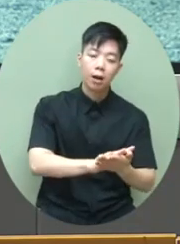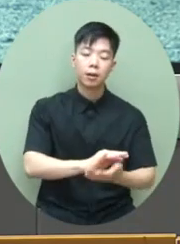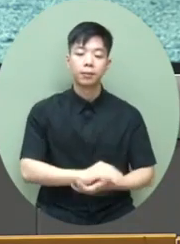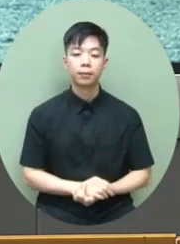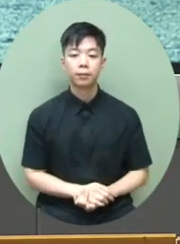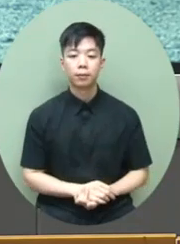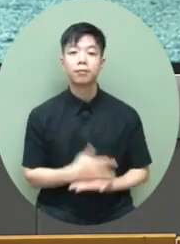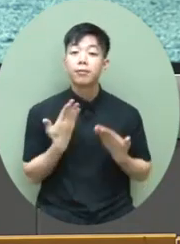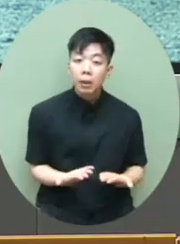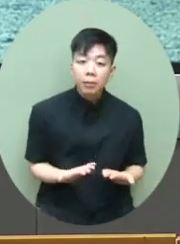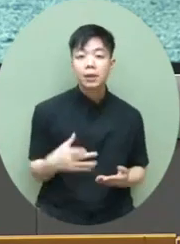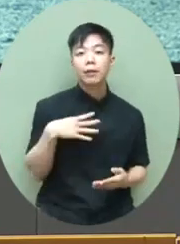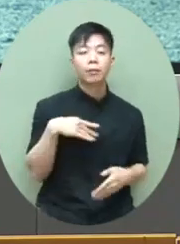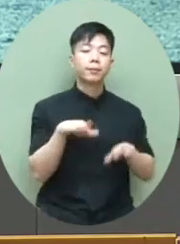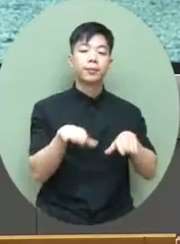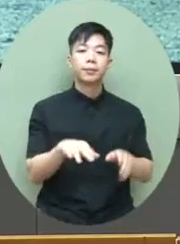類似啦。